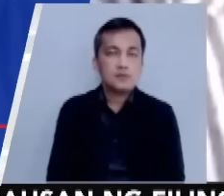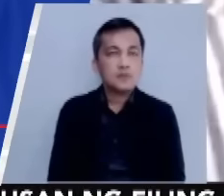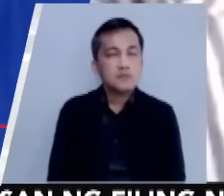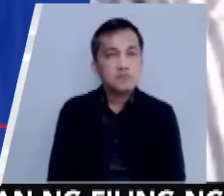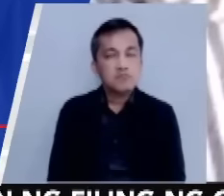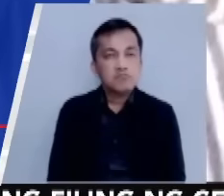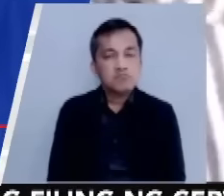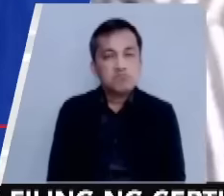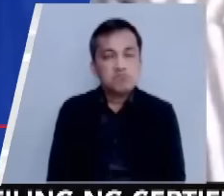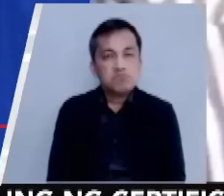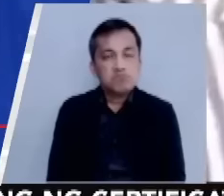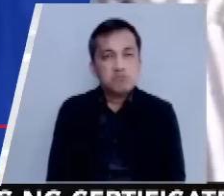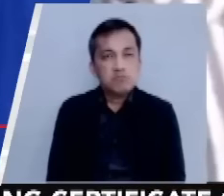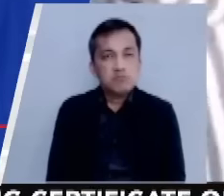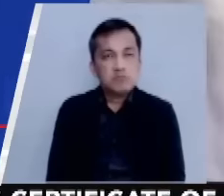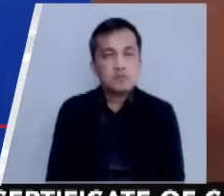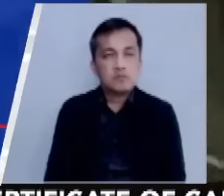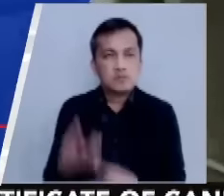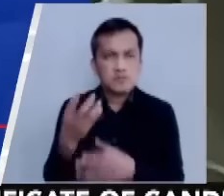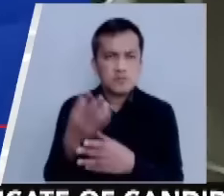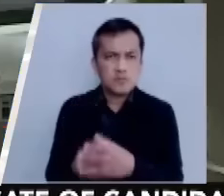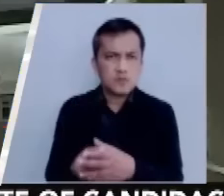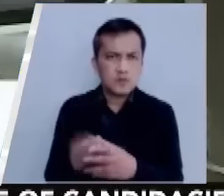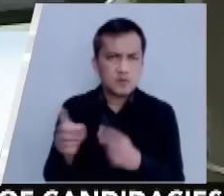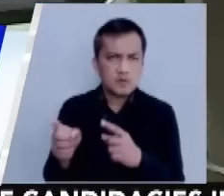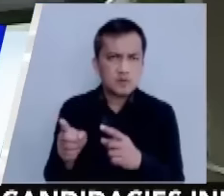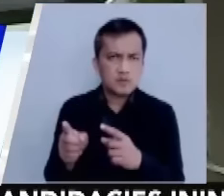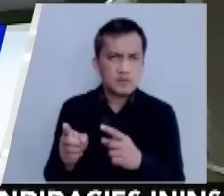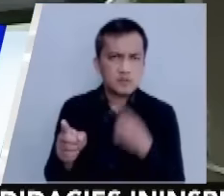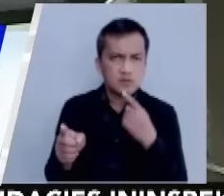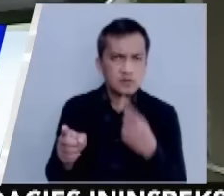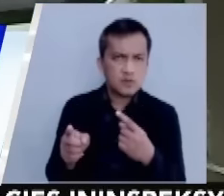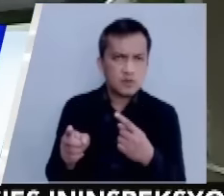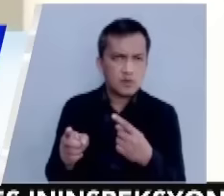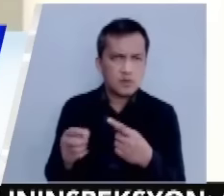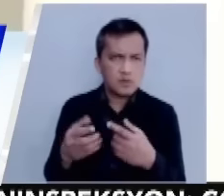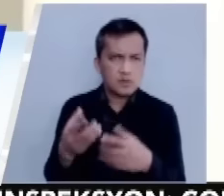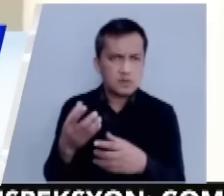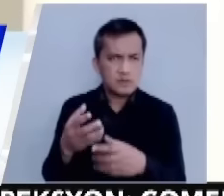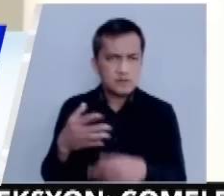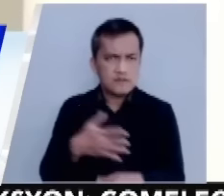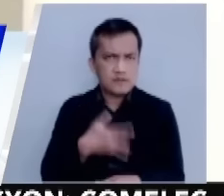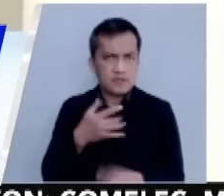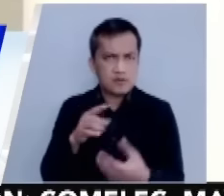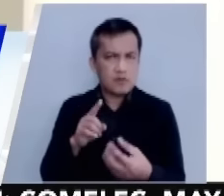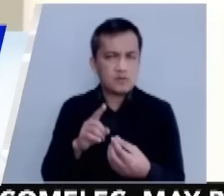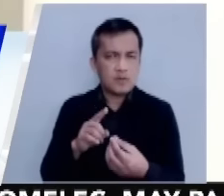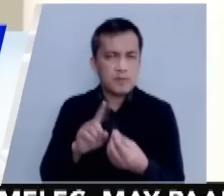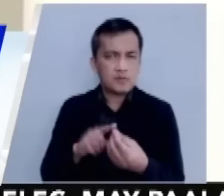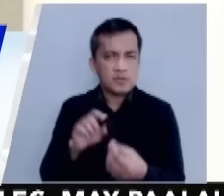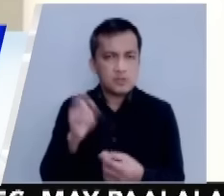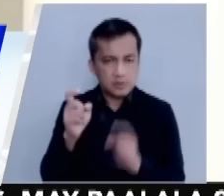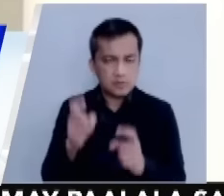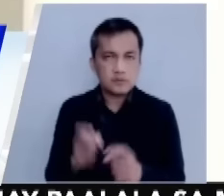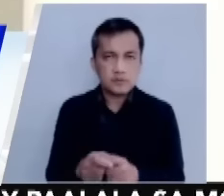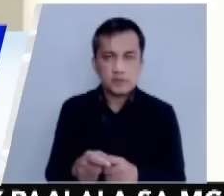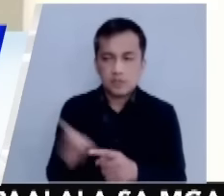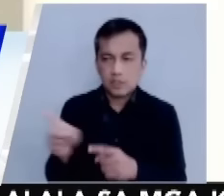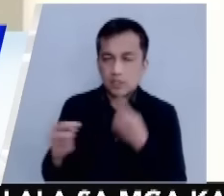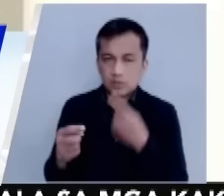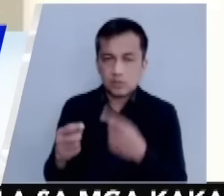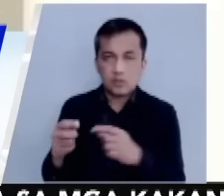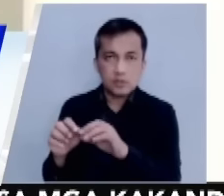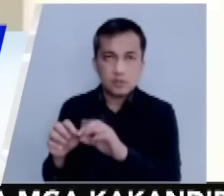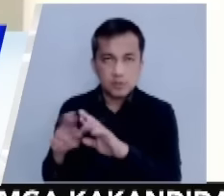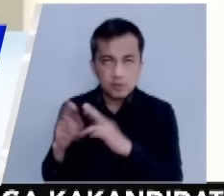yung kawalan ng sense of urgency. Planong maghain sa Korte Suprema ng mga kaanak ni Jasmines at Salaveria ng petition for